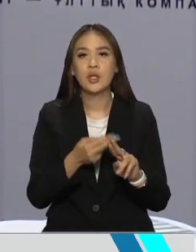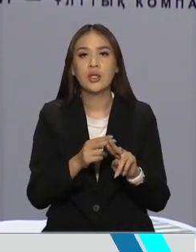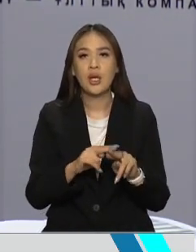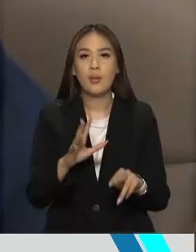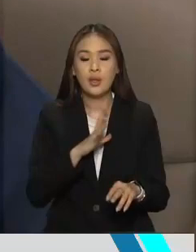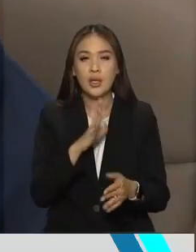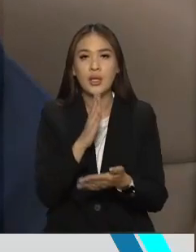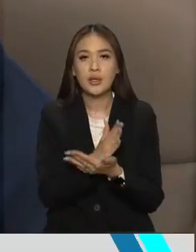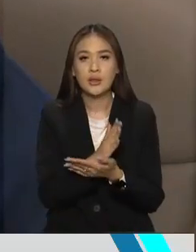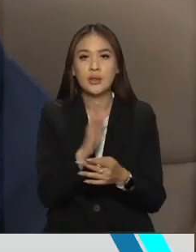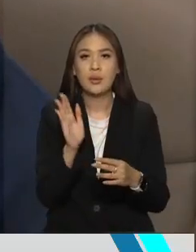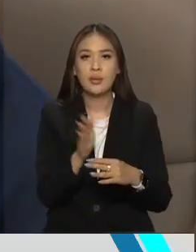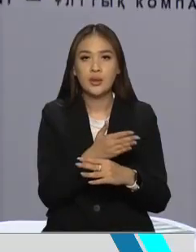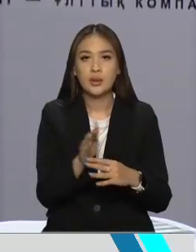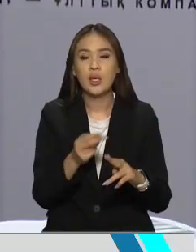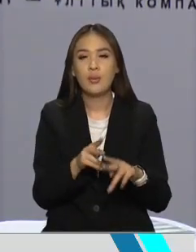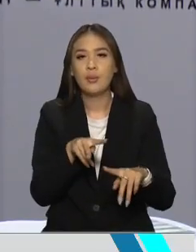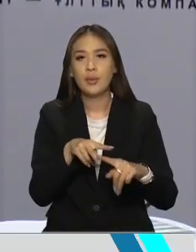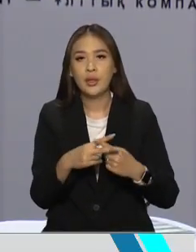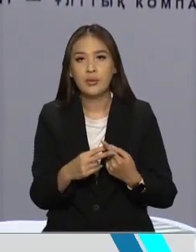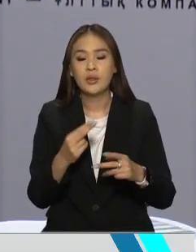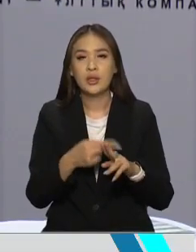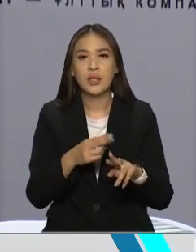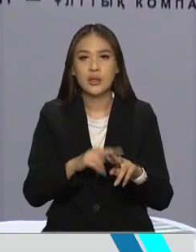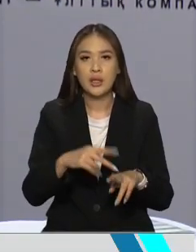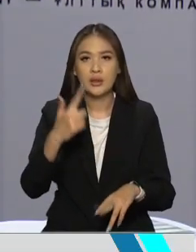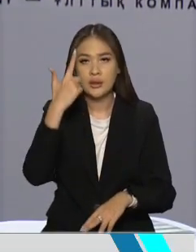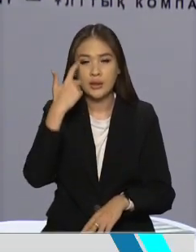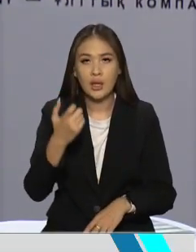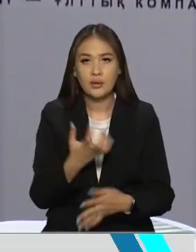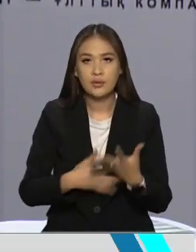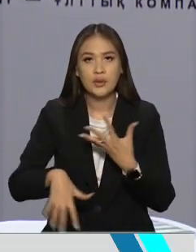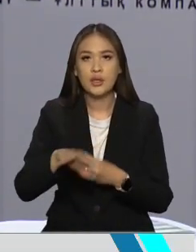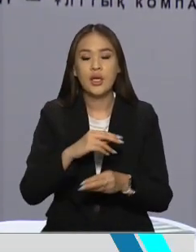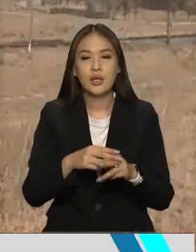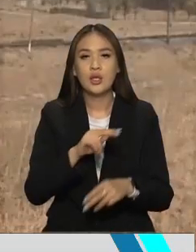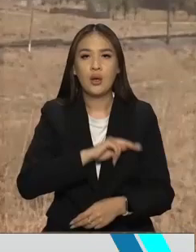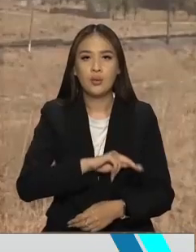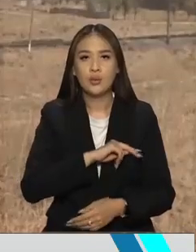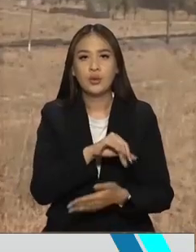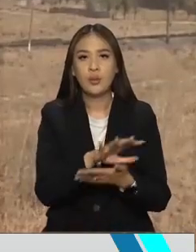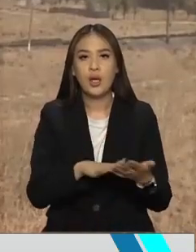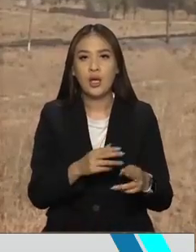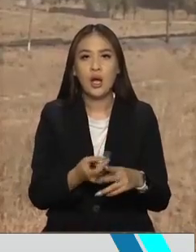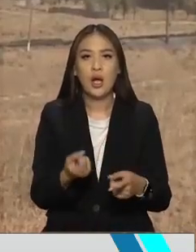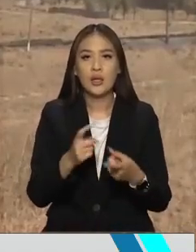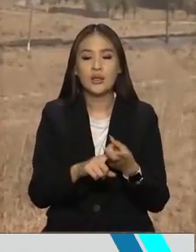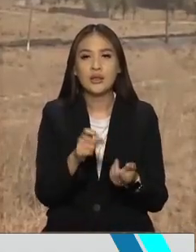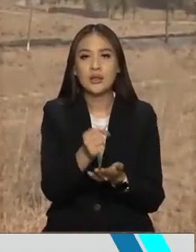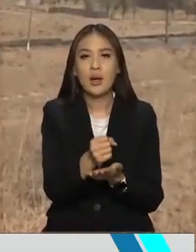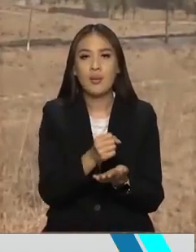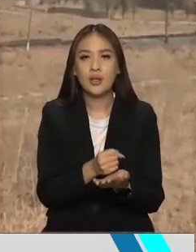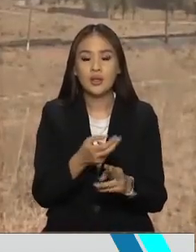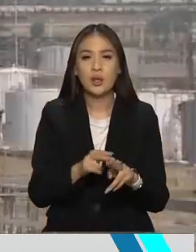определенные прерывания в поставок мы эту критику Признаем вот над этим работаем что касается запасов по